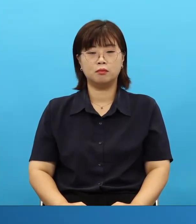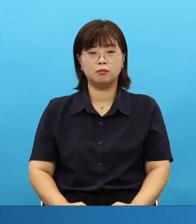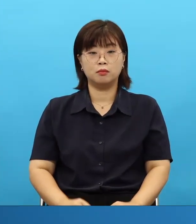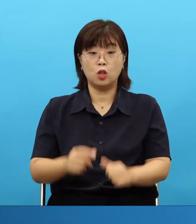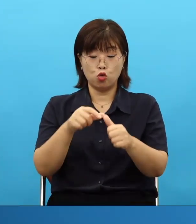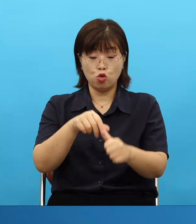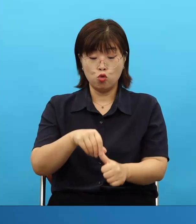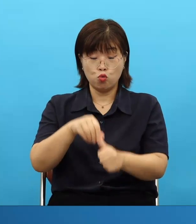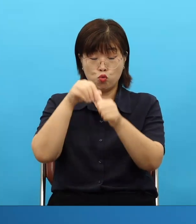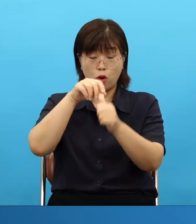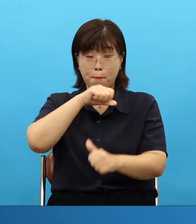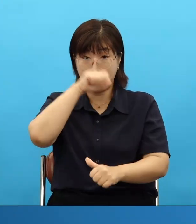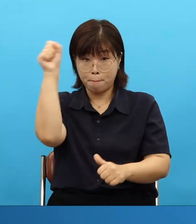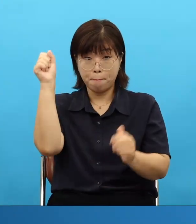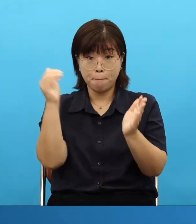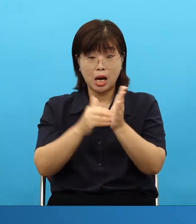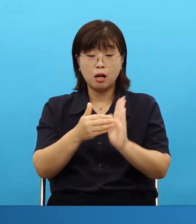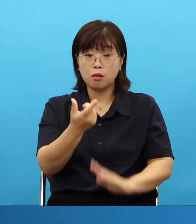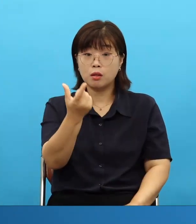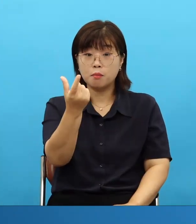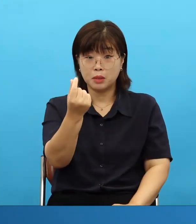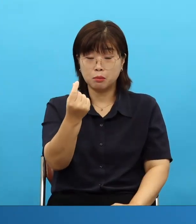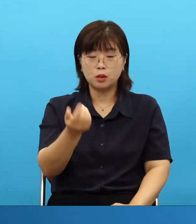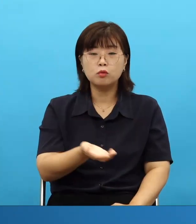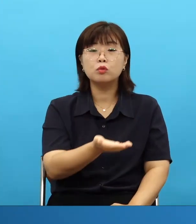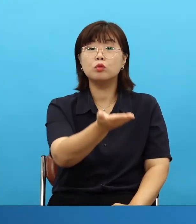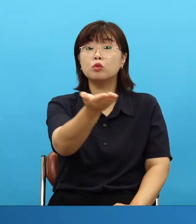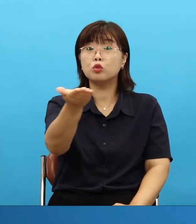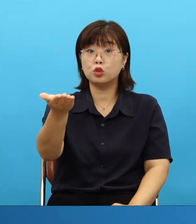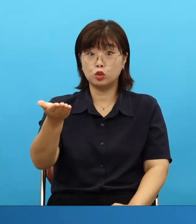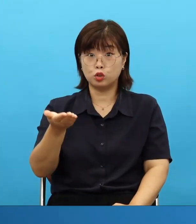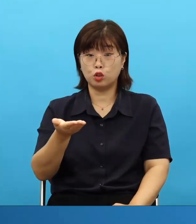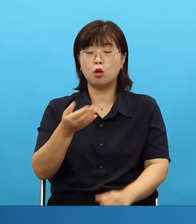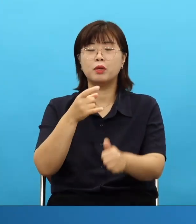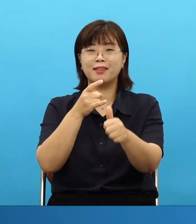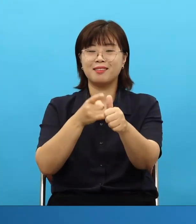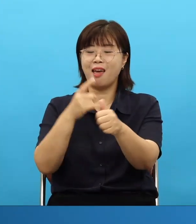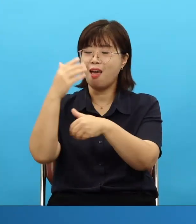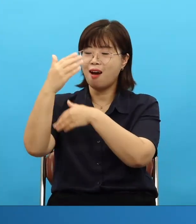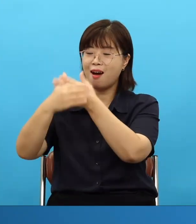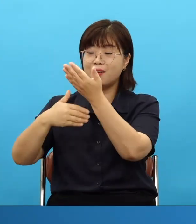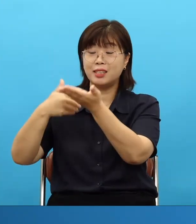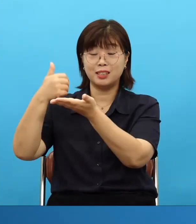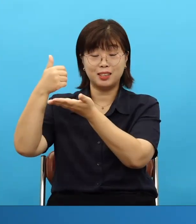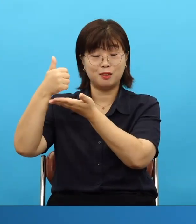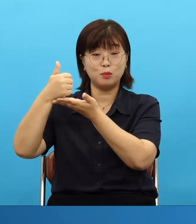구원받은 여러분에게 아까 나온 대로 하나님은